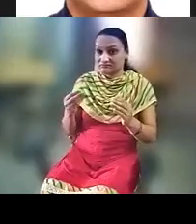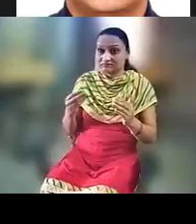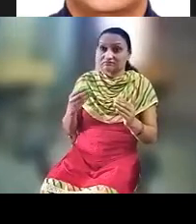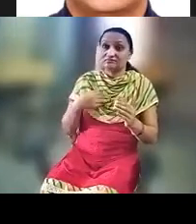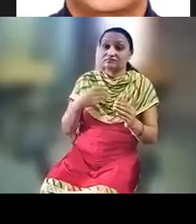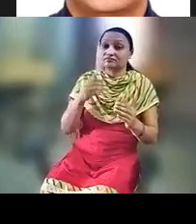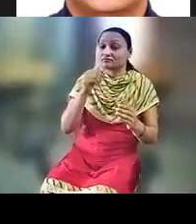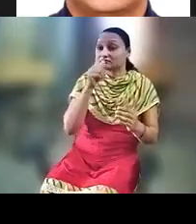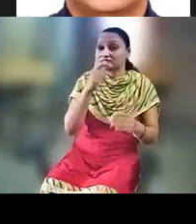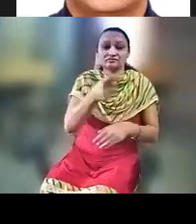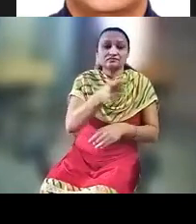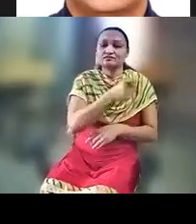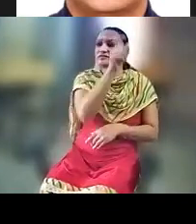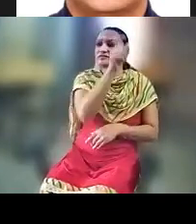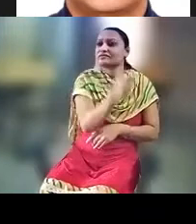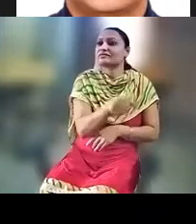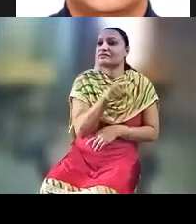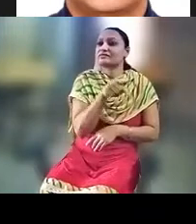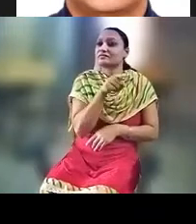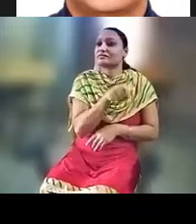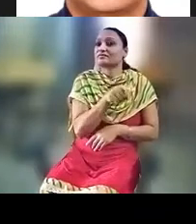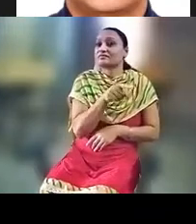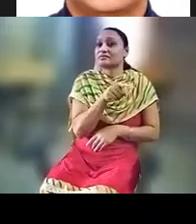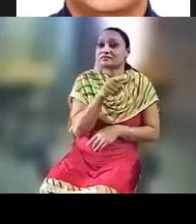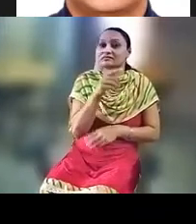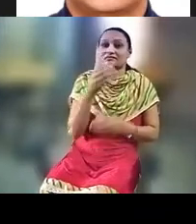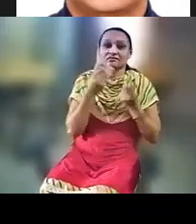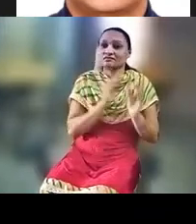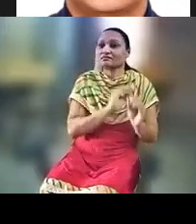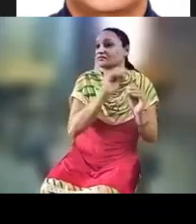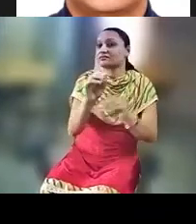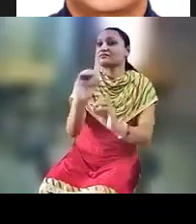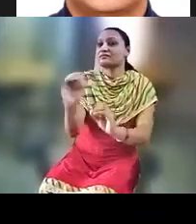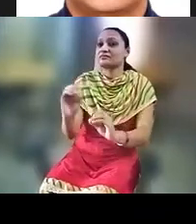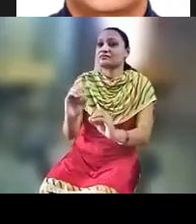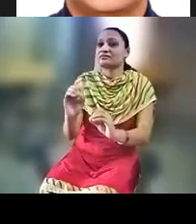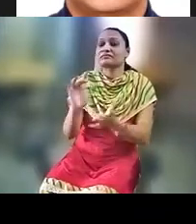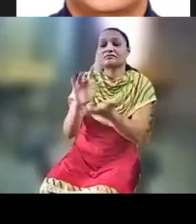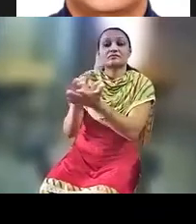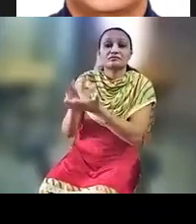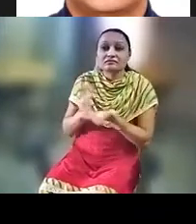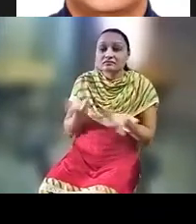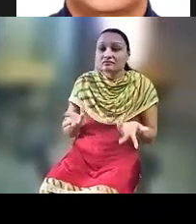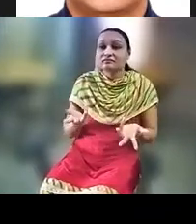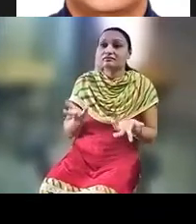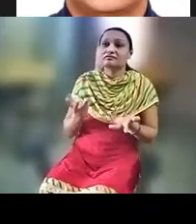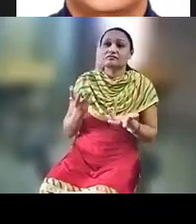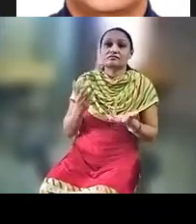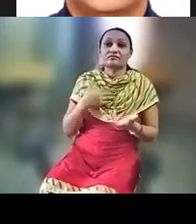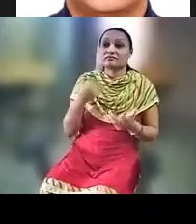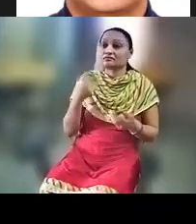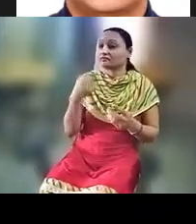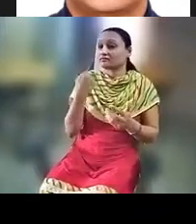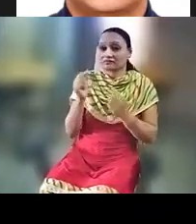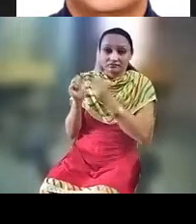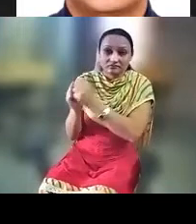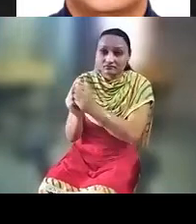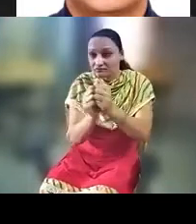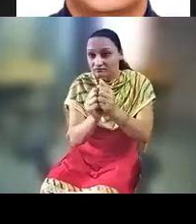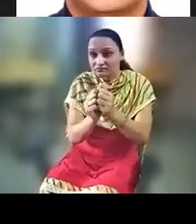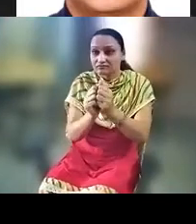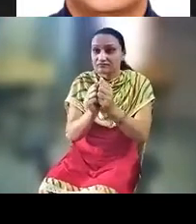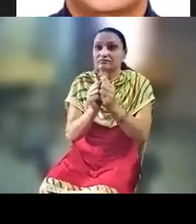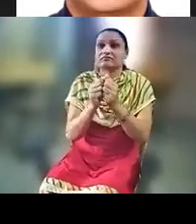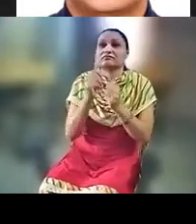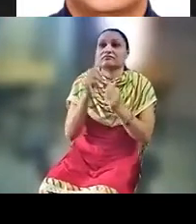बेटा सेरेब्रल पॉल्सी है, वो उसको स्कूल नहीं भेजता। कहाँ जाएगा, कैसे जाएगा, कौन लेके जाएगा, क्या करेगा, ये तो चल नहीं